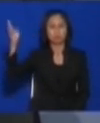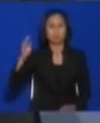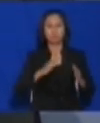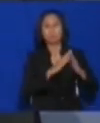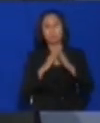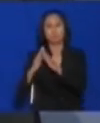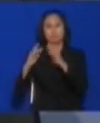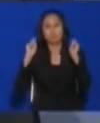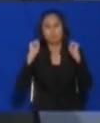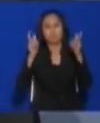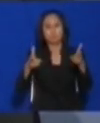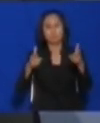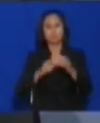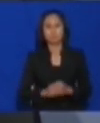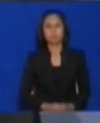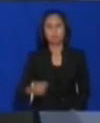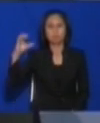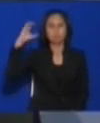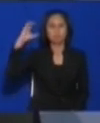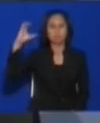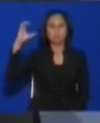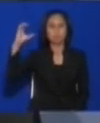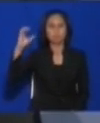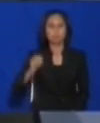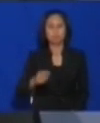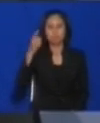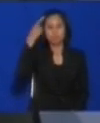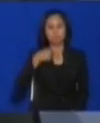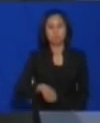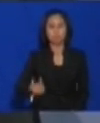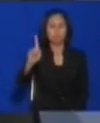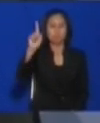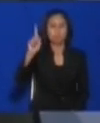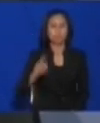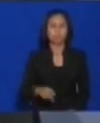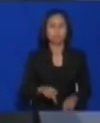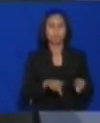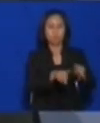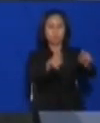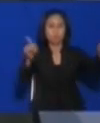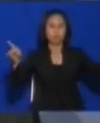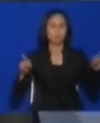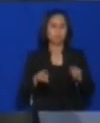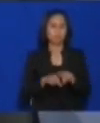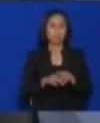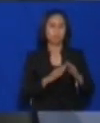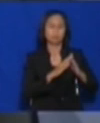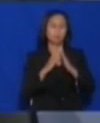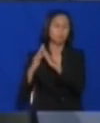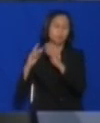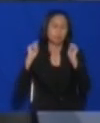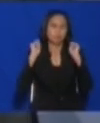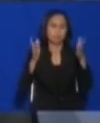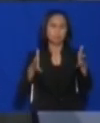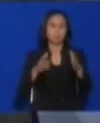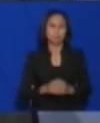bagi birokrasi masyarakat untuk terus berinovasi mengikuti kebutuhan dan perubahan zaman jika kami diberi mandat